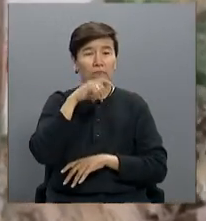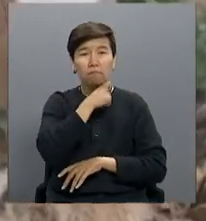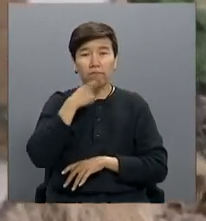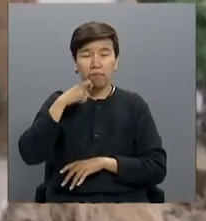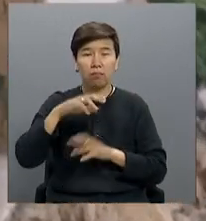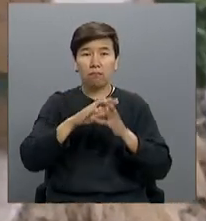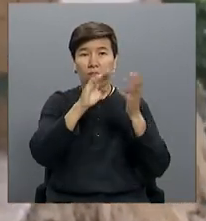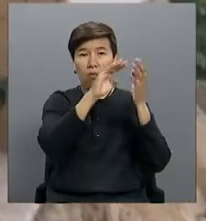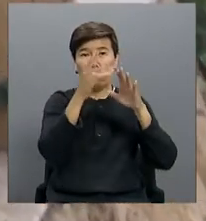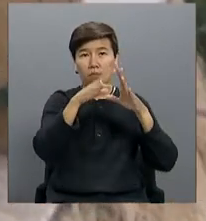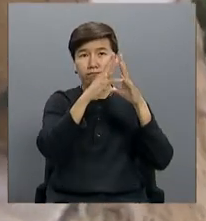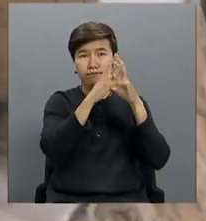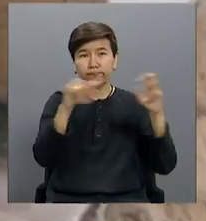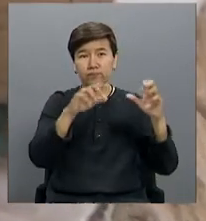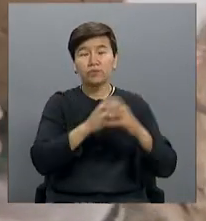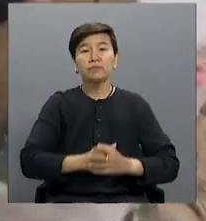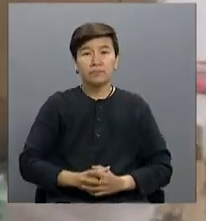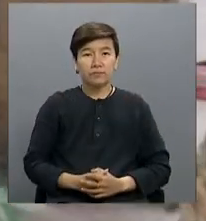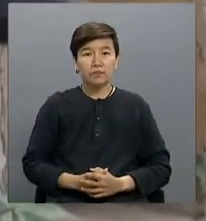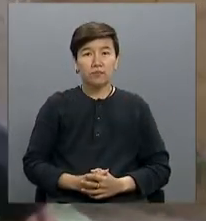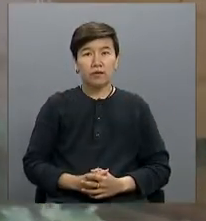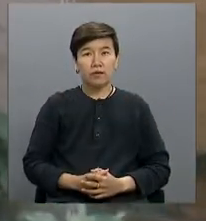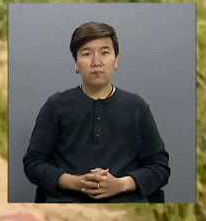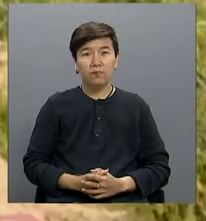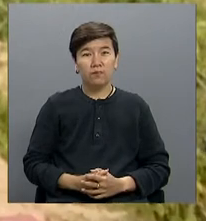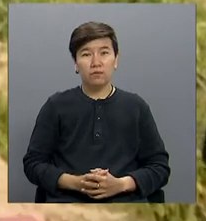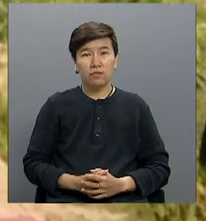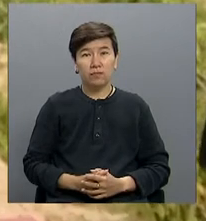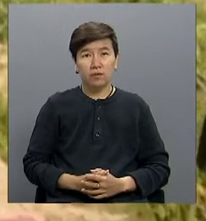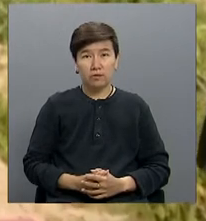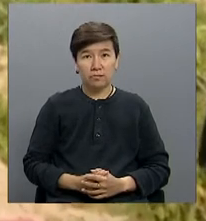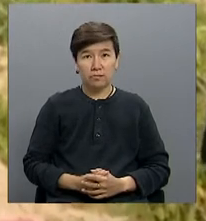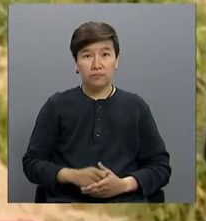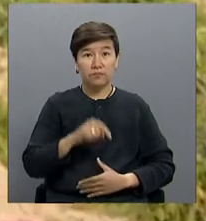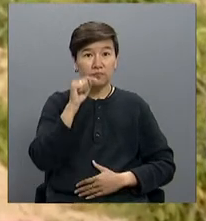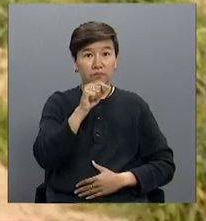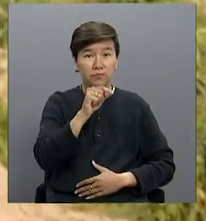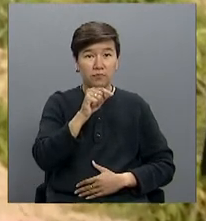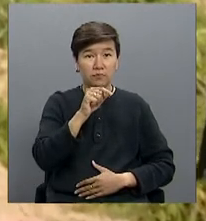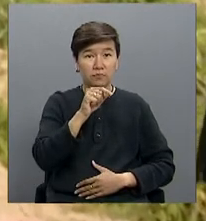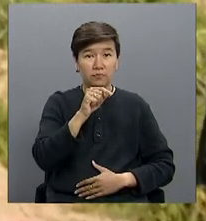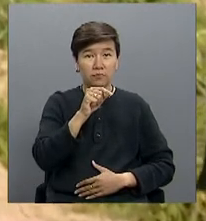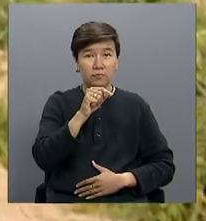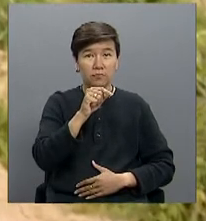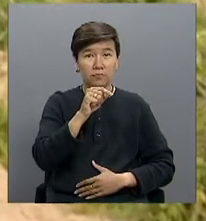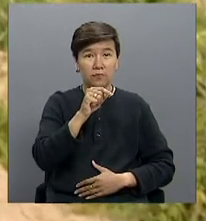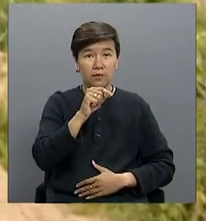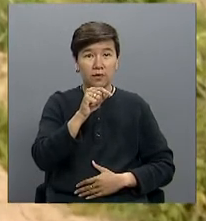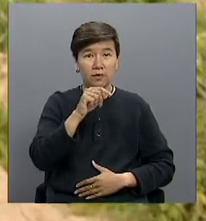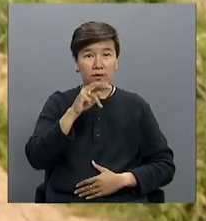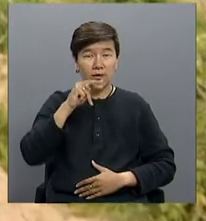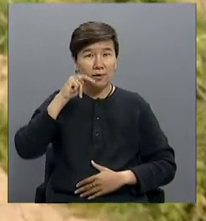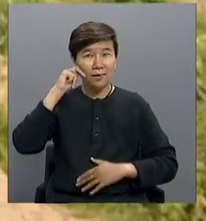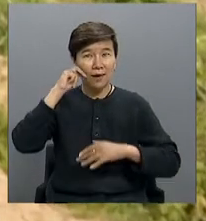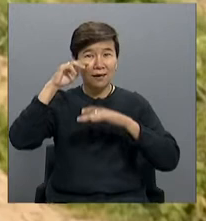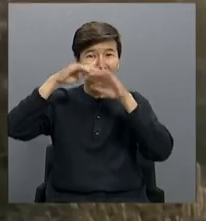างคิดบ่อยู่ สิเห็นได้ว่าน้ำที่พาดถ่วมเข้ามาโดยบ่ได้ตั้งตัวนั้นเฮ็ดให้ทุกครอบครัวเสียห